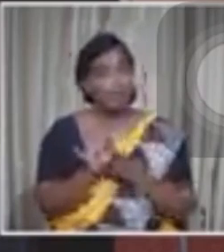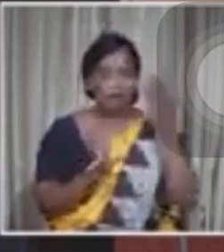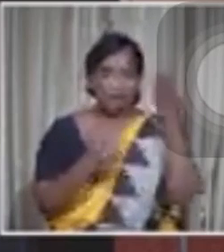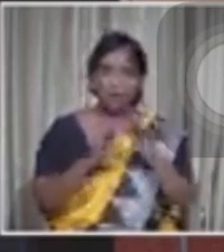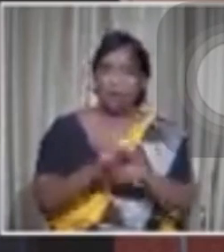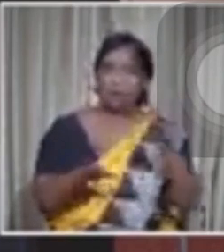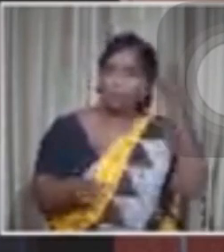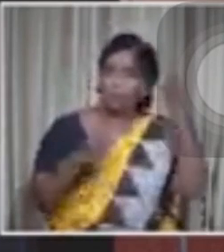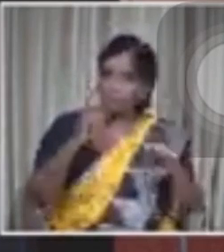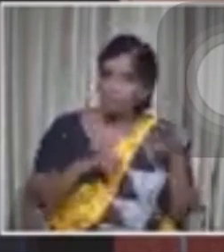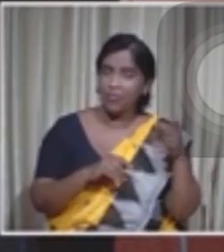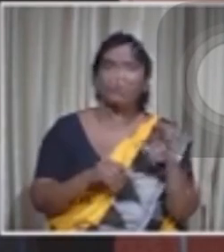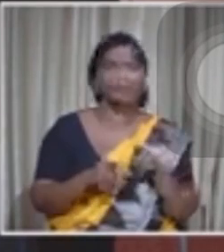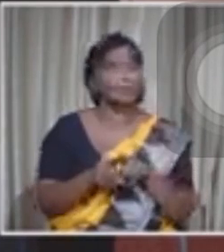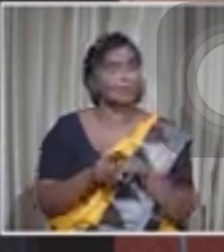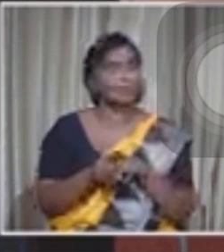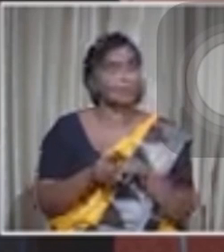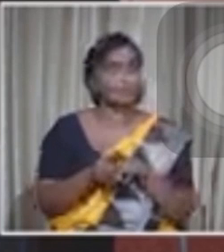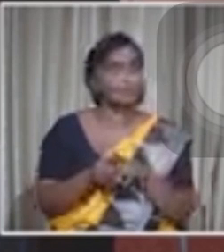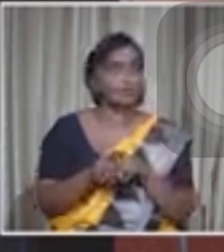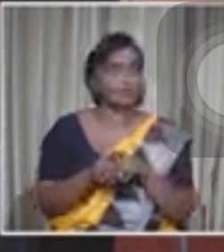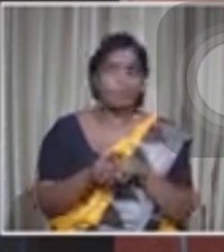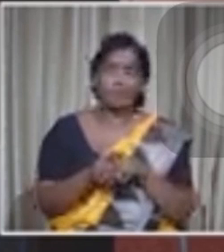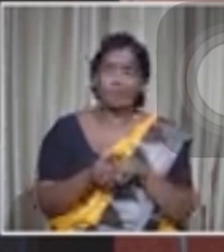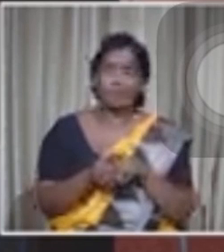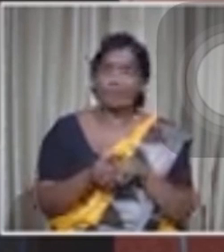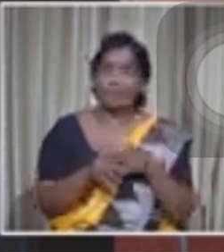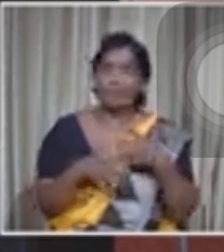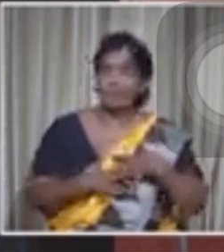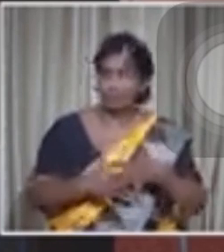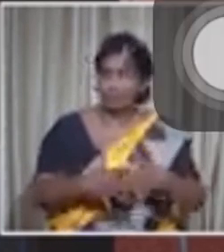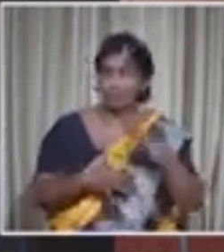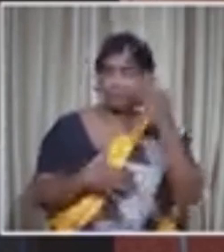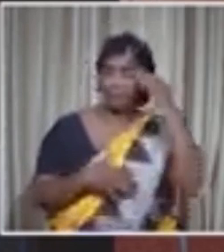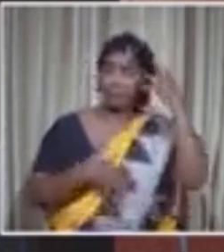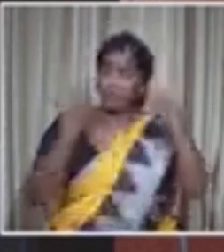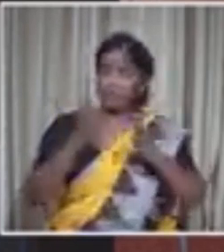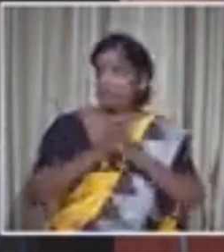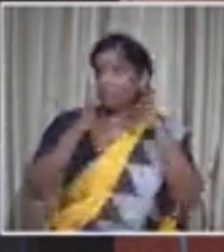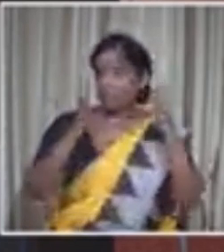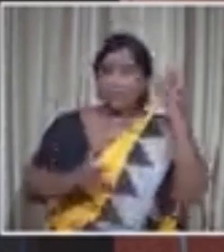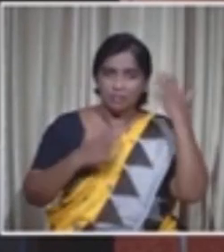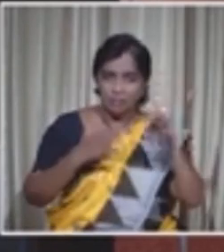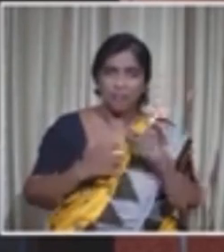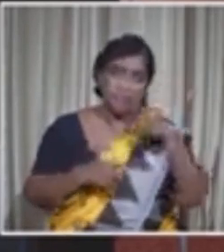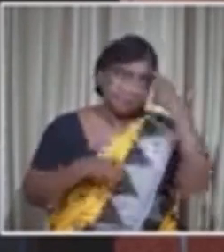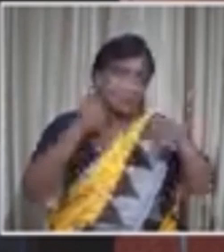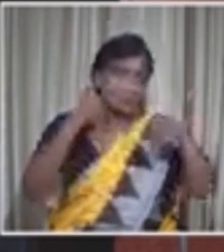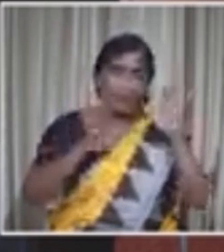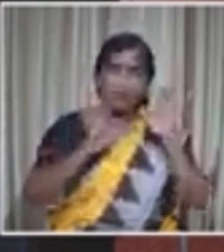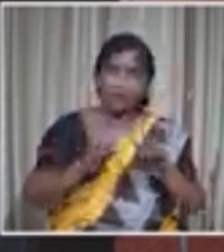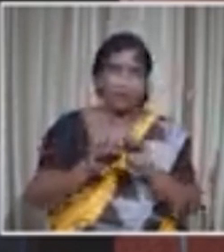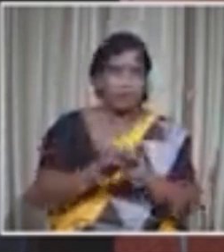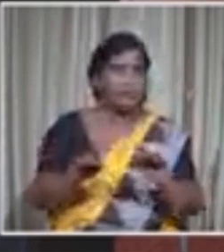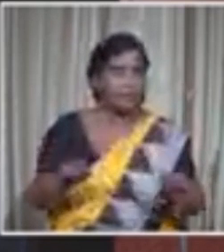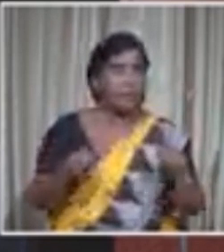தாய்மார்கள் கொல்லப்பட்டார்கள் என்பதை வரலாறு மீண்டும் ஒரு முறை கொண்டு வந்திருக்கிறது. நான் குழந்தைகளை பார்க்கிறேன் படங்களிலே, கை குழந்தைகளை பார்க்கிறேன். இதனையே